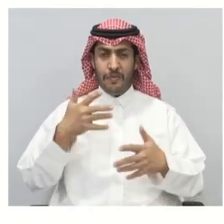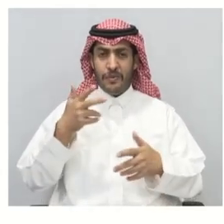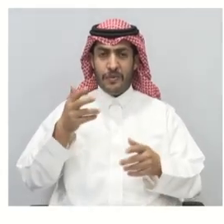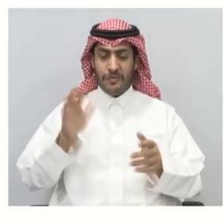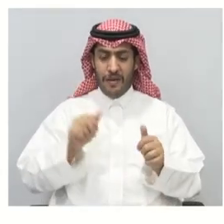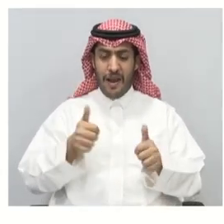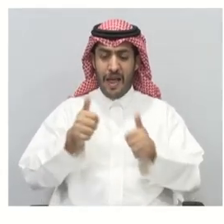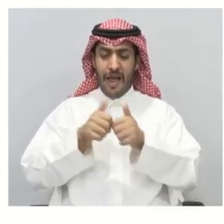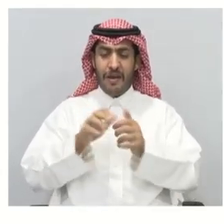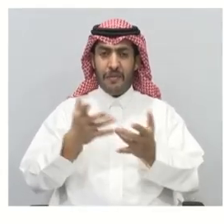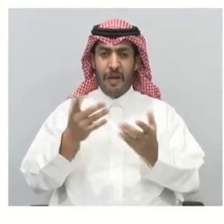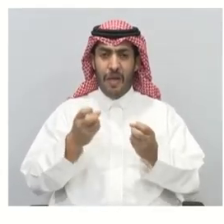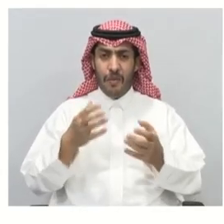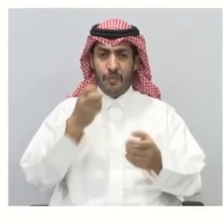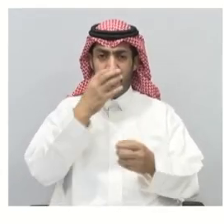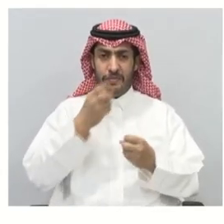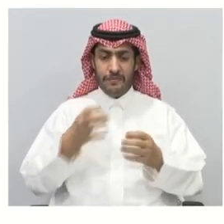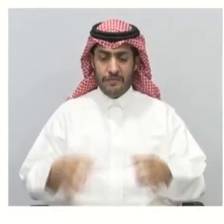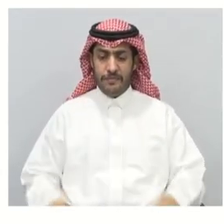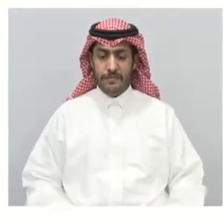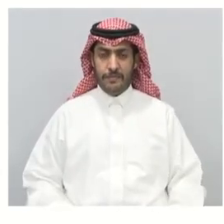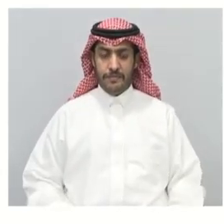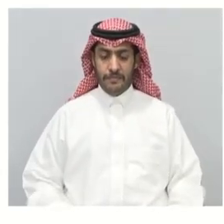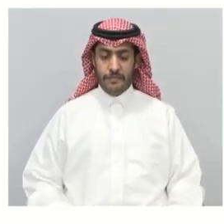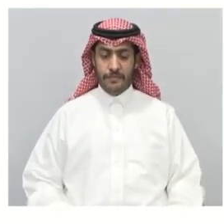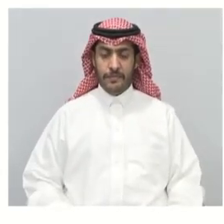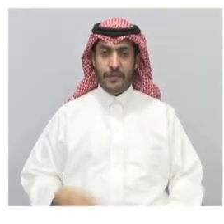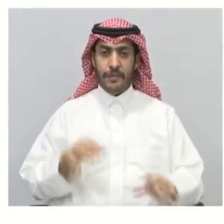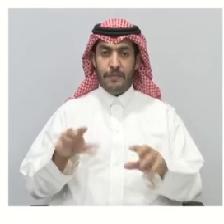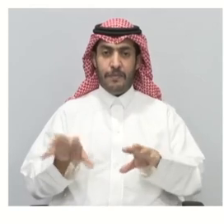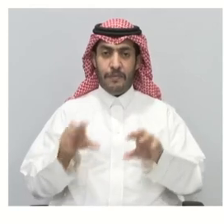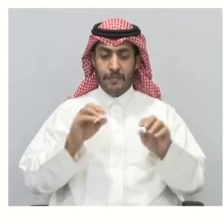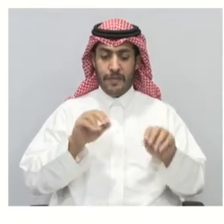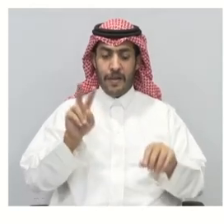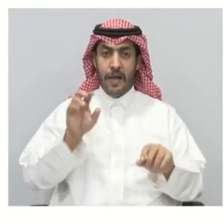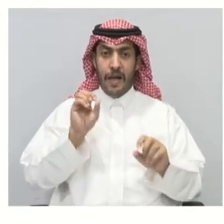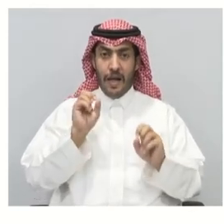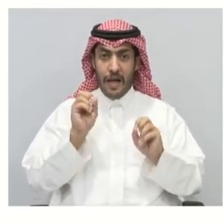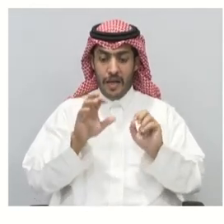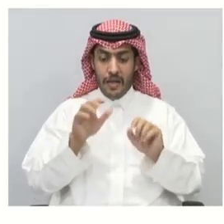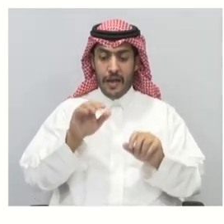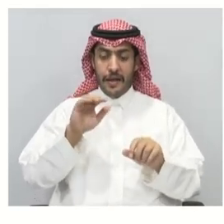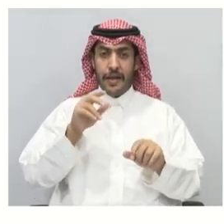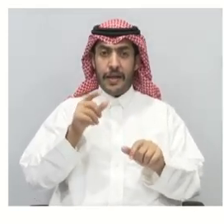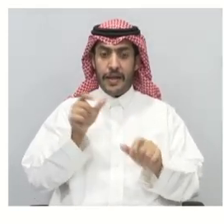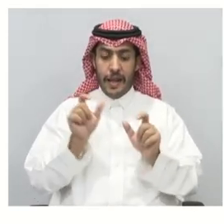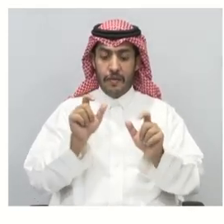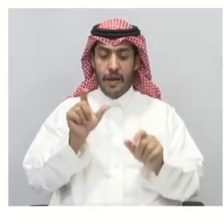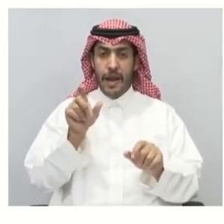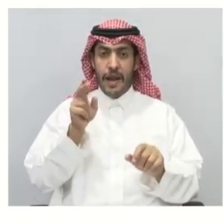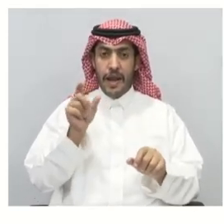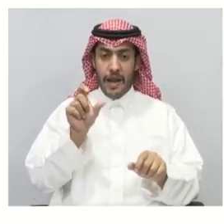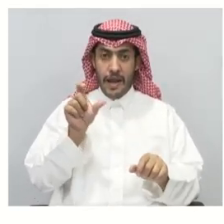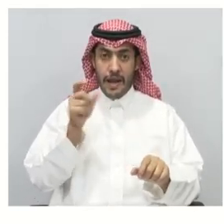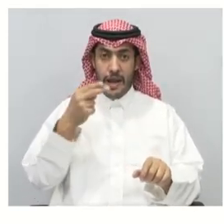العائله التي على الشاطئ طيب بعد ذلك هنا اضع كلمتين نعمه وبئس